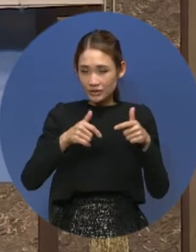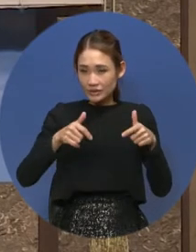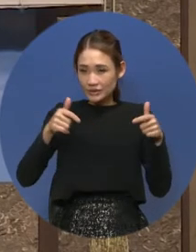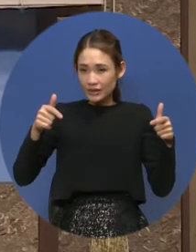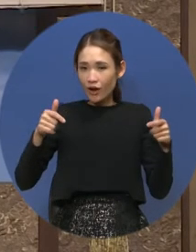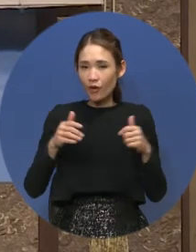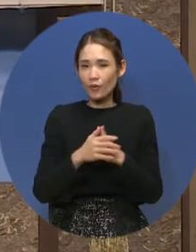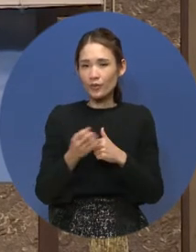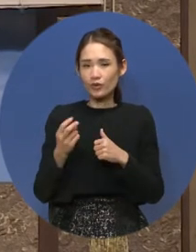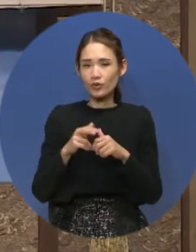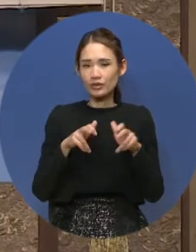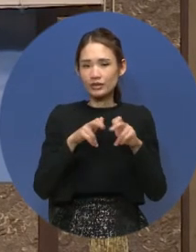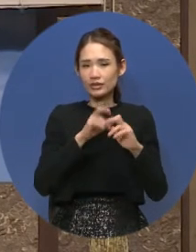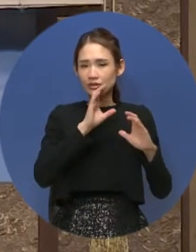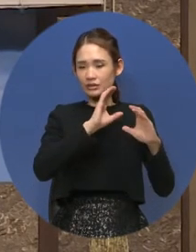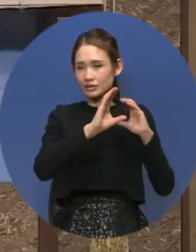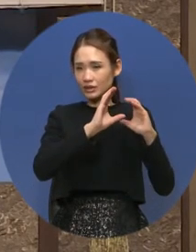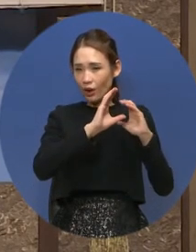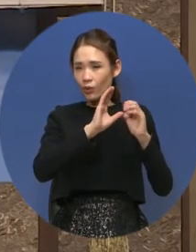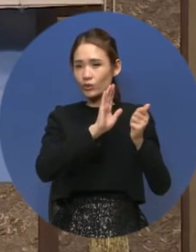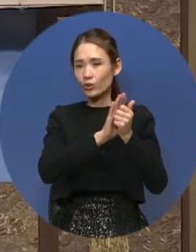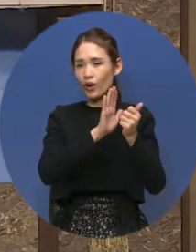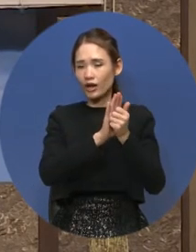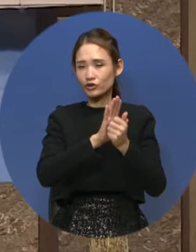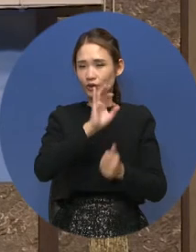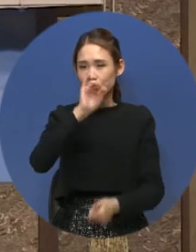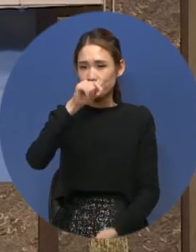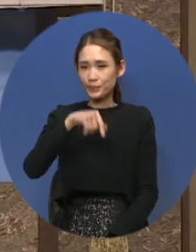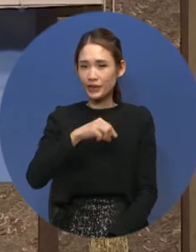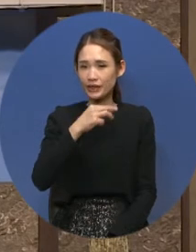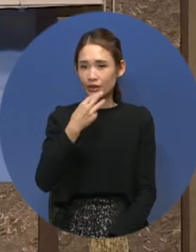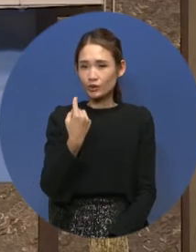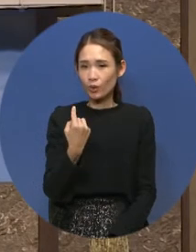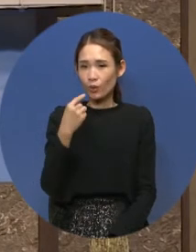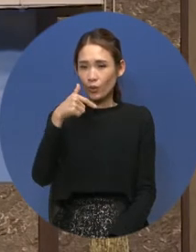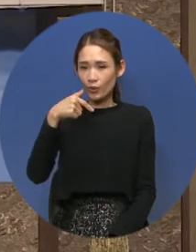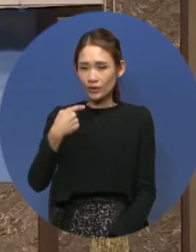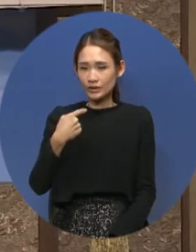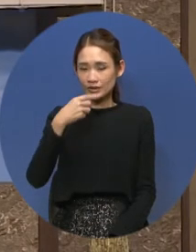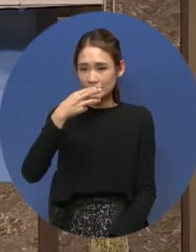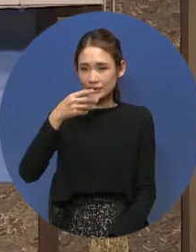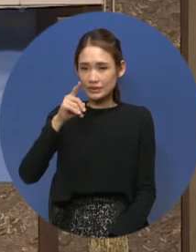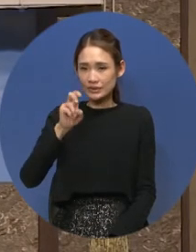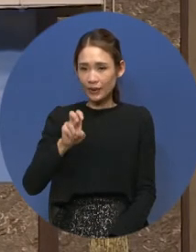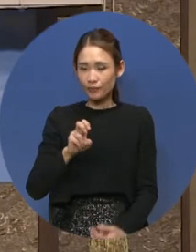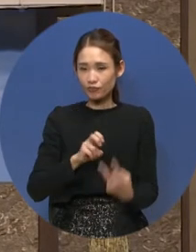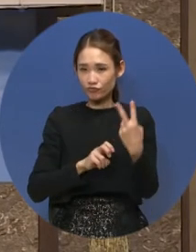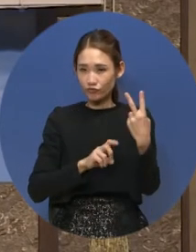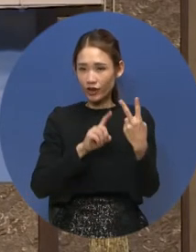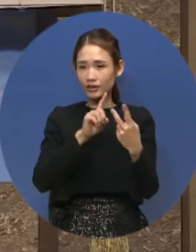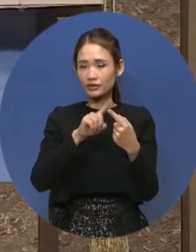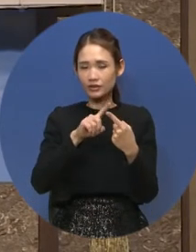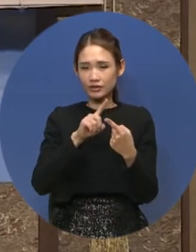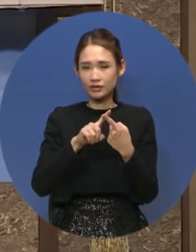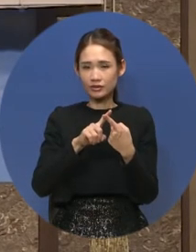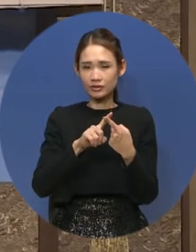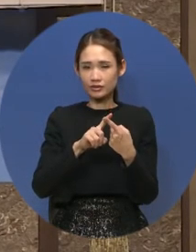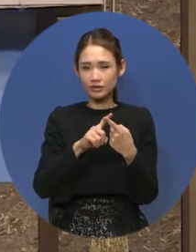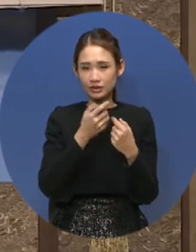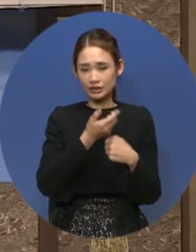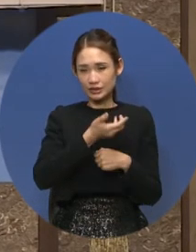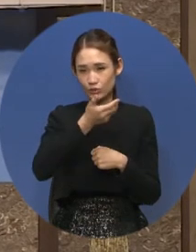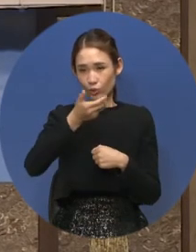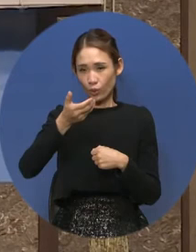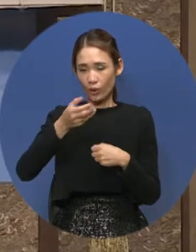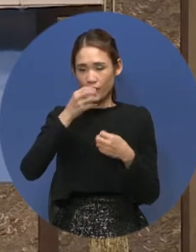하나는 장애인분들 의사소통을 돕는 픽토그램. 이 두 가지는 장애인분들의 어떤 이동하거나 메시지를 전달하는데